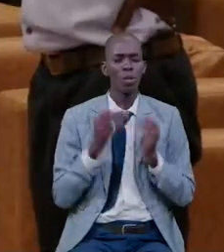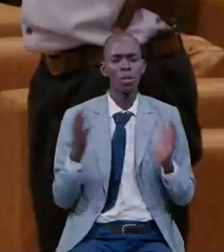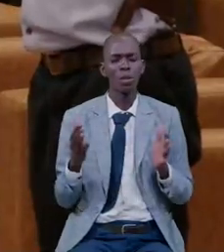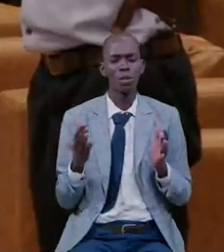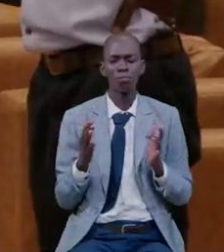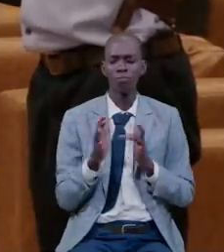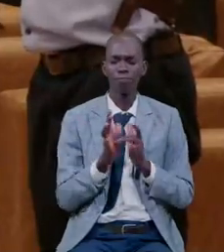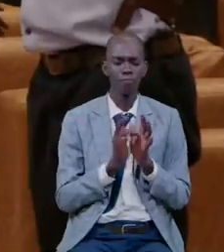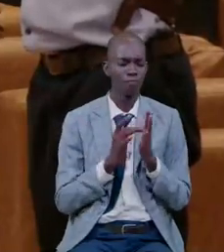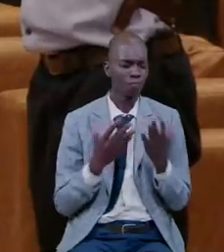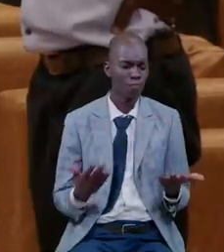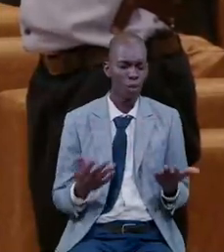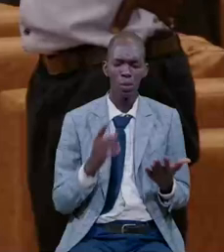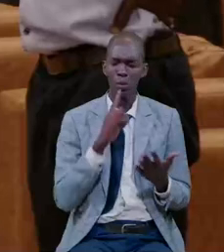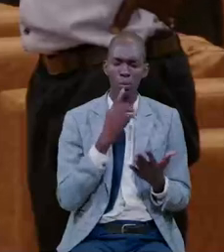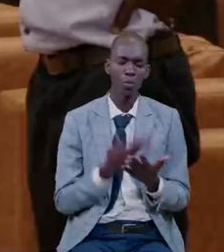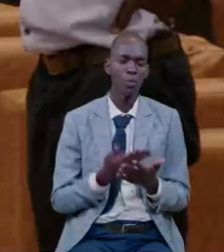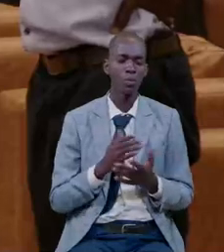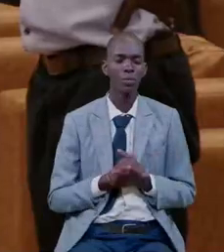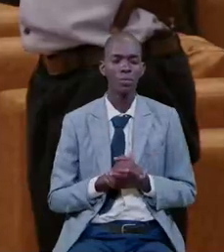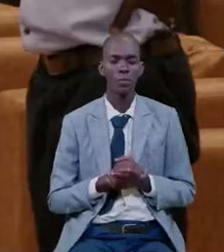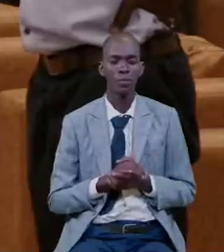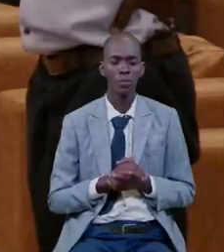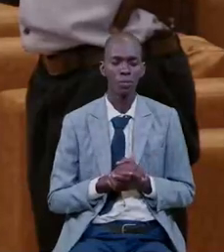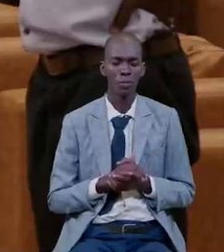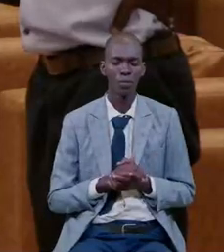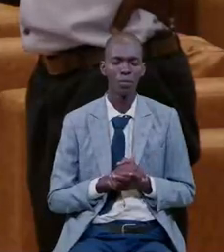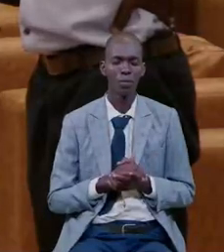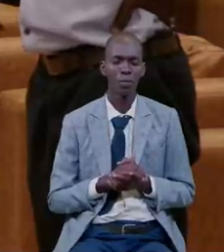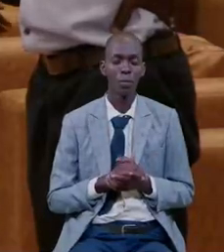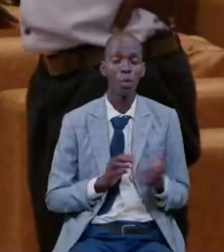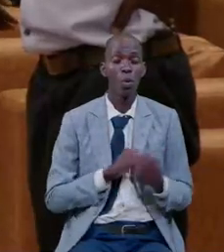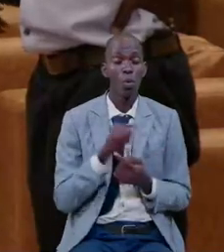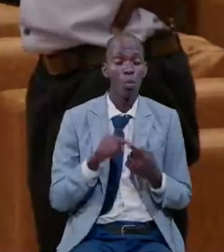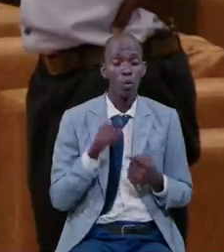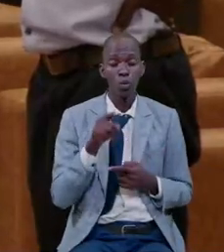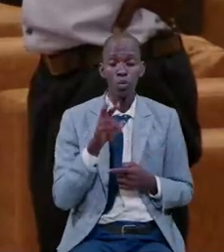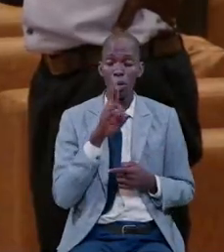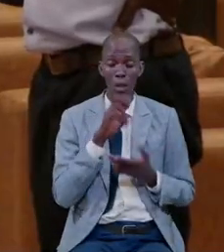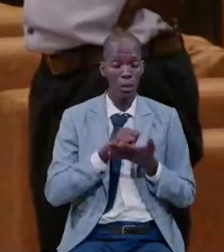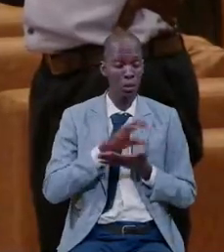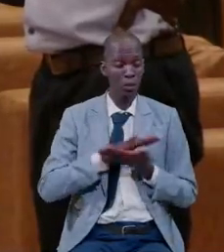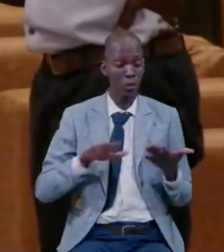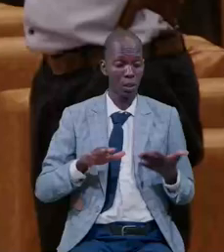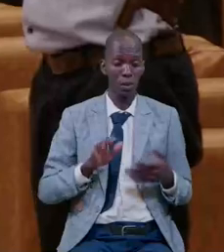sanctificatrice sans fruits scripturaires. Vous êtes sanctifié,